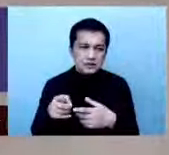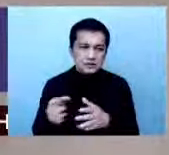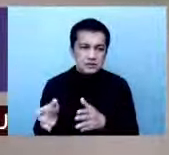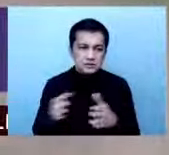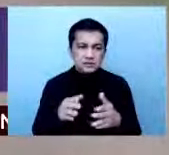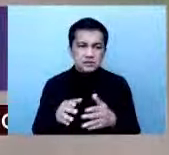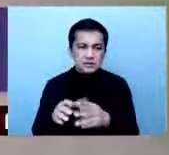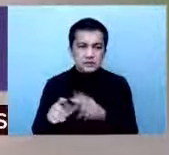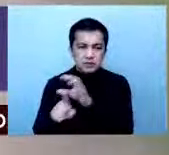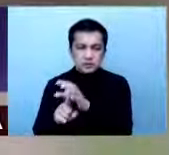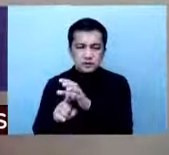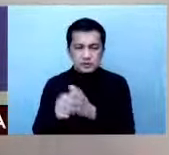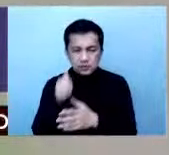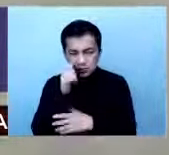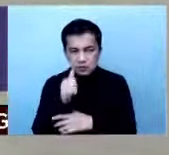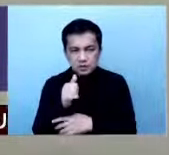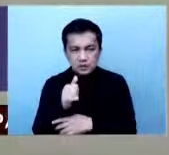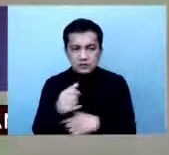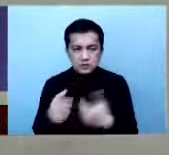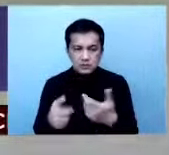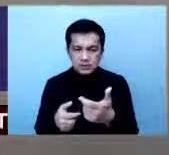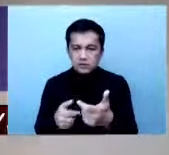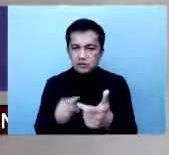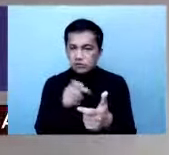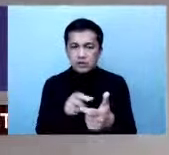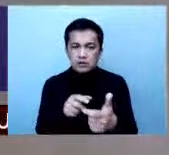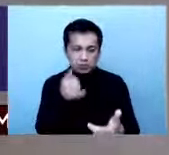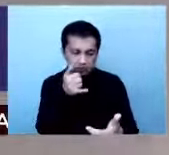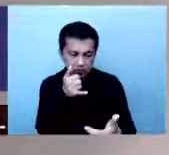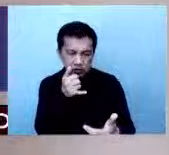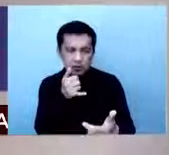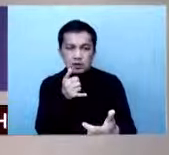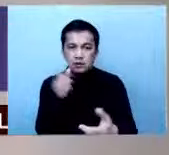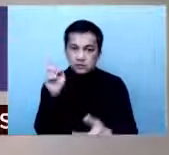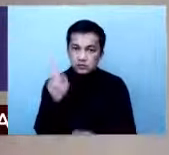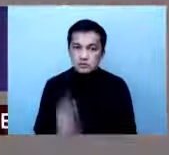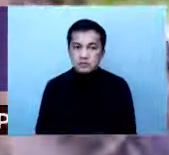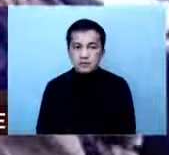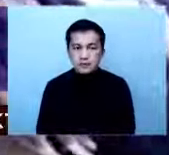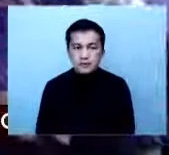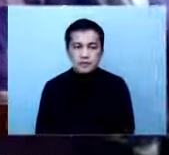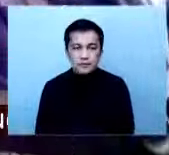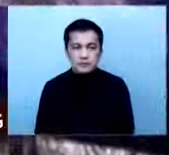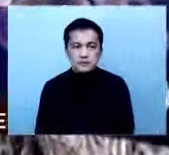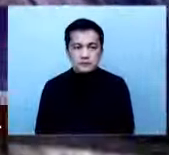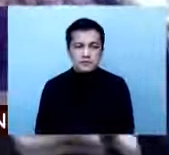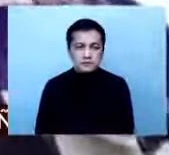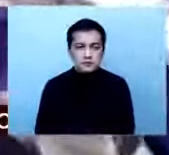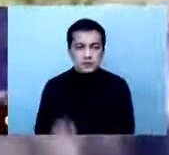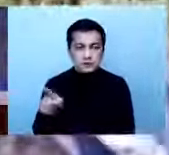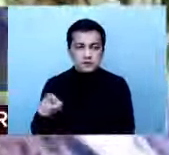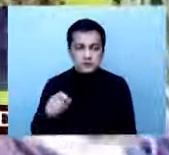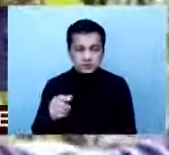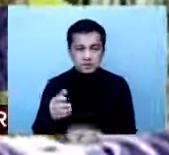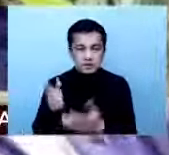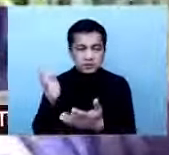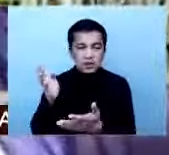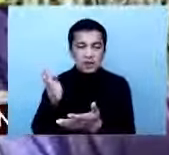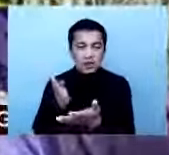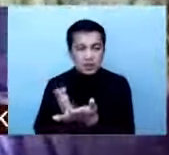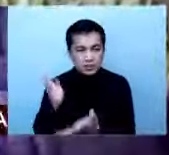Kuhang ito makikitang hawak pa rin ng nagvi-video ang isang tser habang naglalakad sila kinilalang nag-upload at vlogger na si